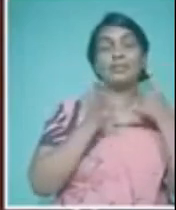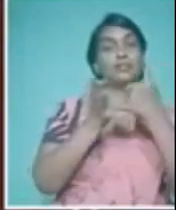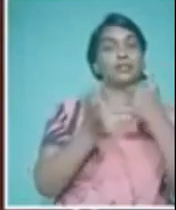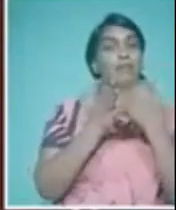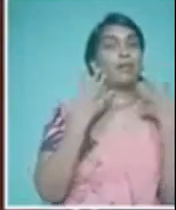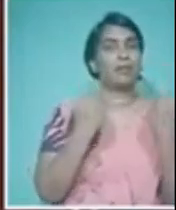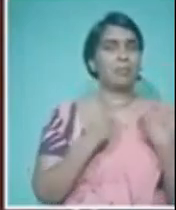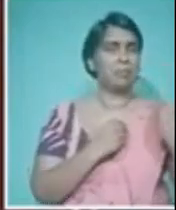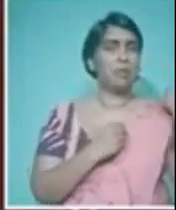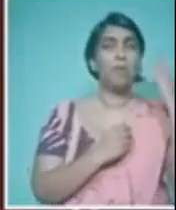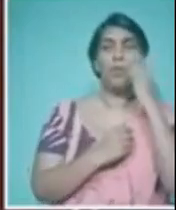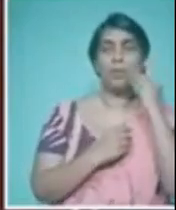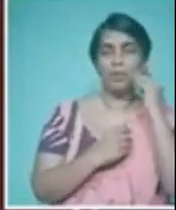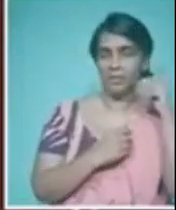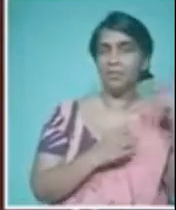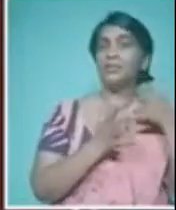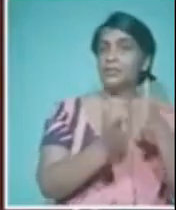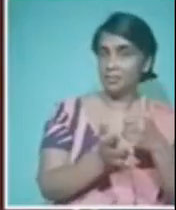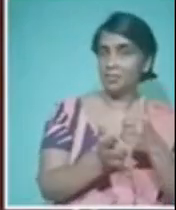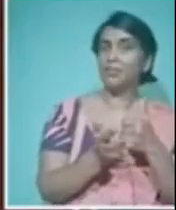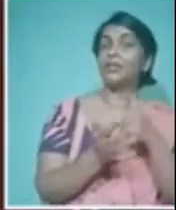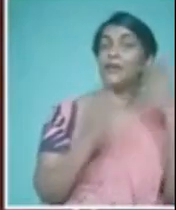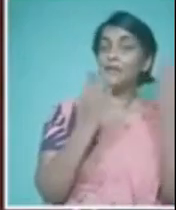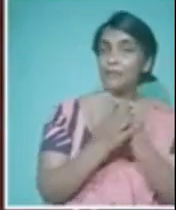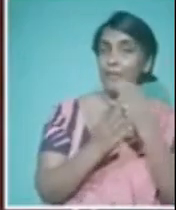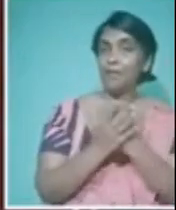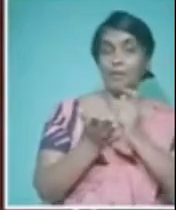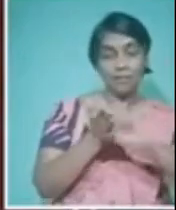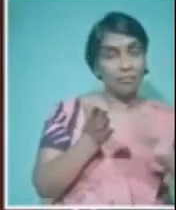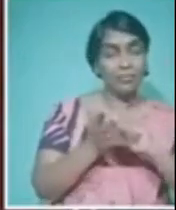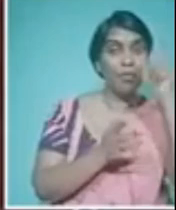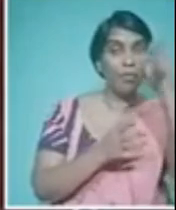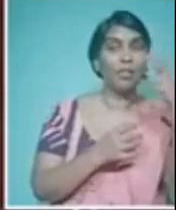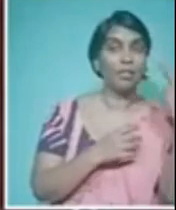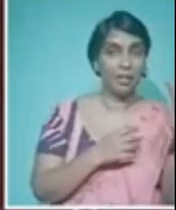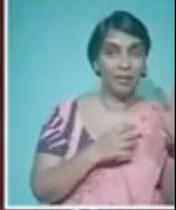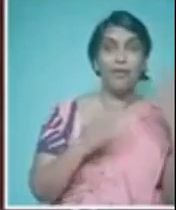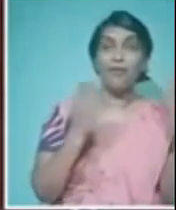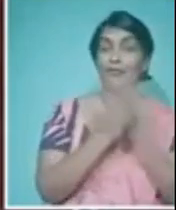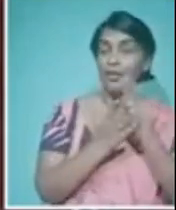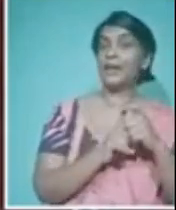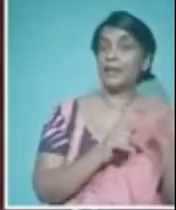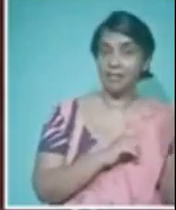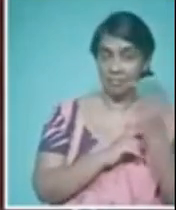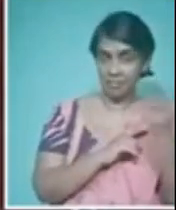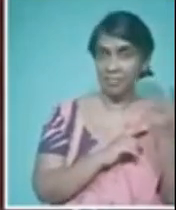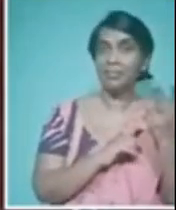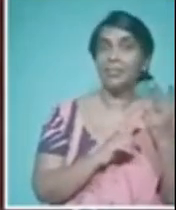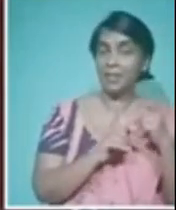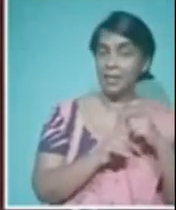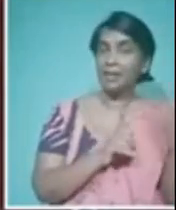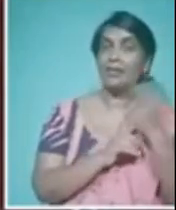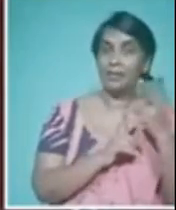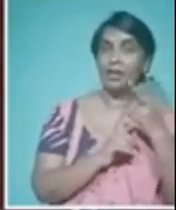ලැබුවා මේ මෑතක රුසියානු සම්මාන උළෙලක ඒ චිත්‍රපටයේ පිටපත් රචකයන් දෙපළ ඒ වගේම චිත්‍රපටයේ අධ්‍යක්ෂක යුවළ අධ්‍යක්ෂක දෙපළ